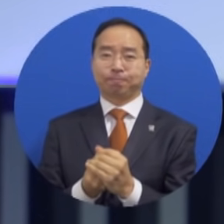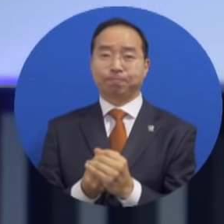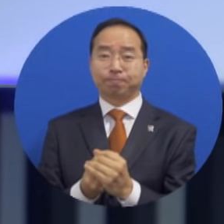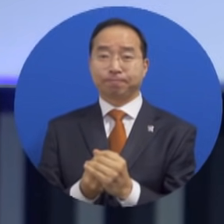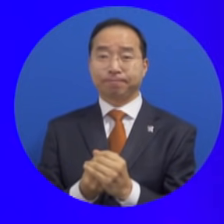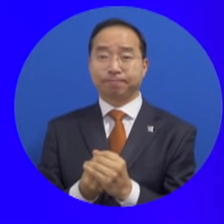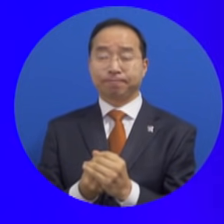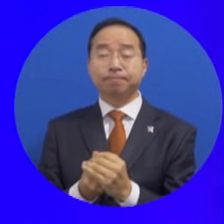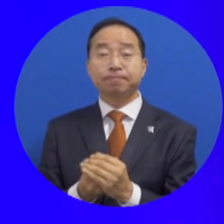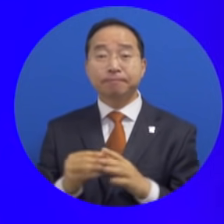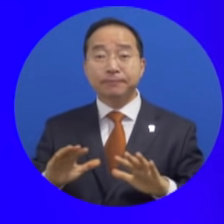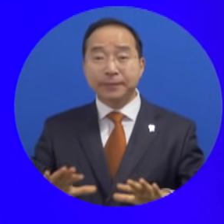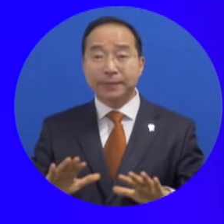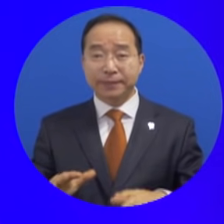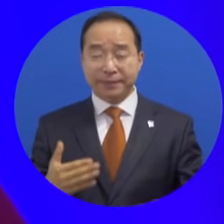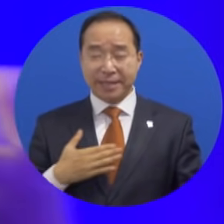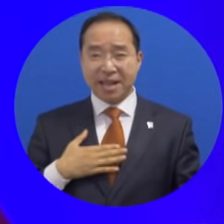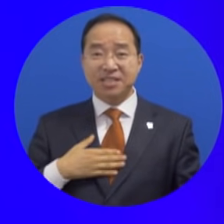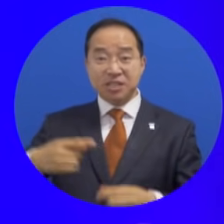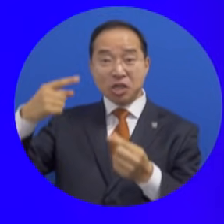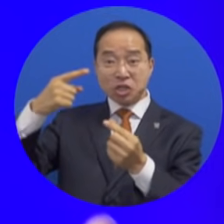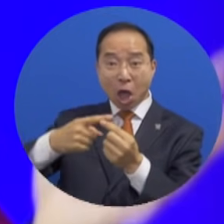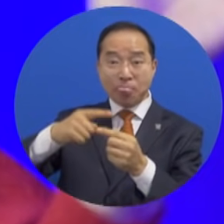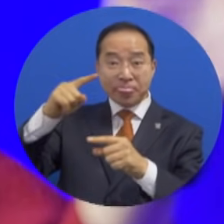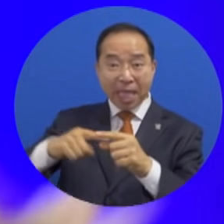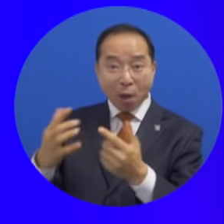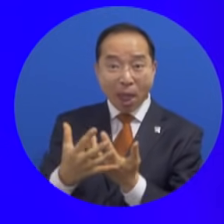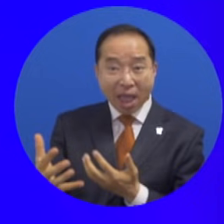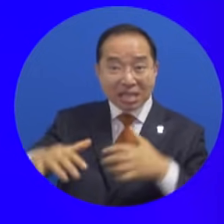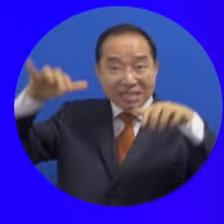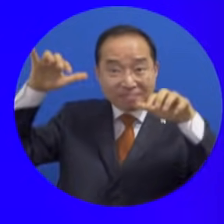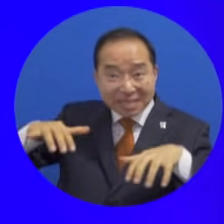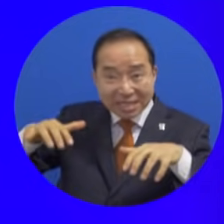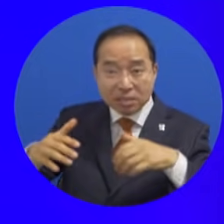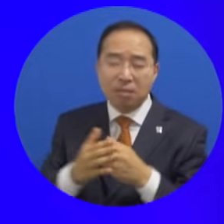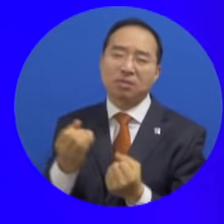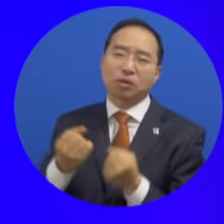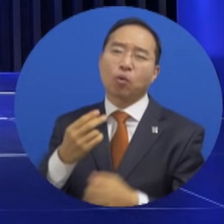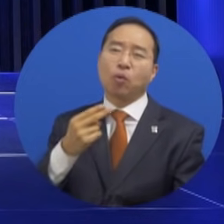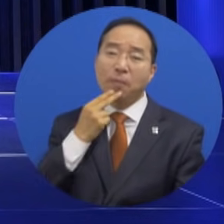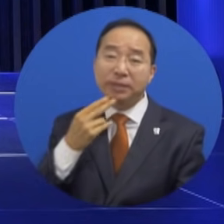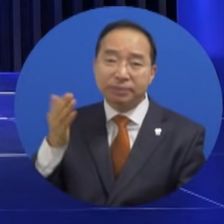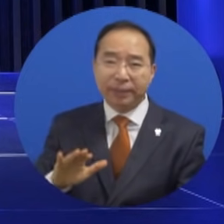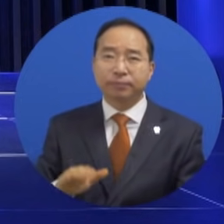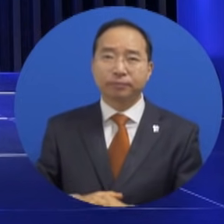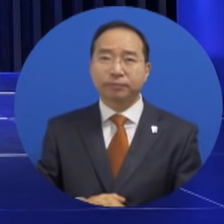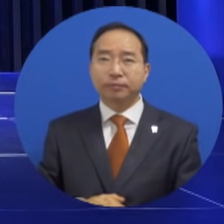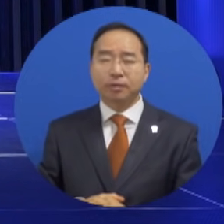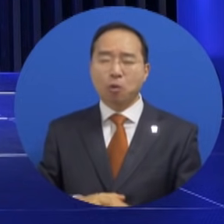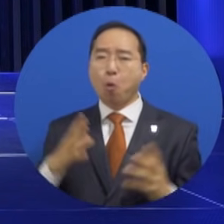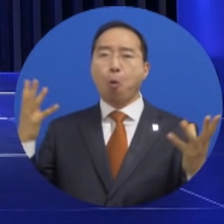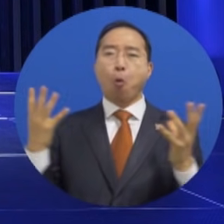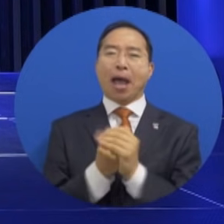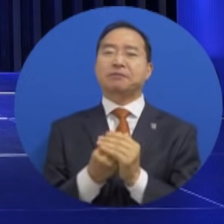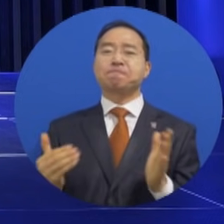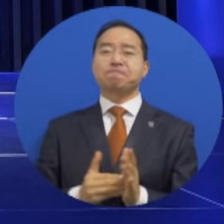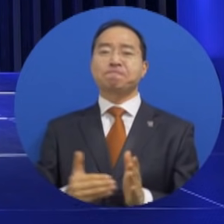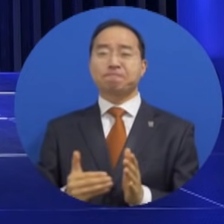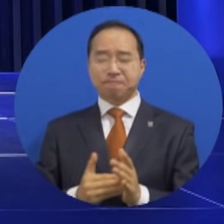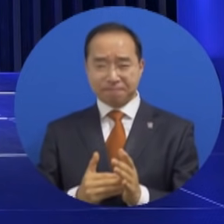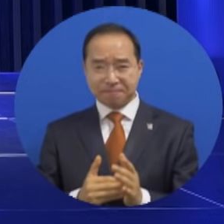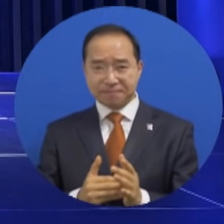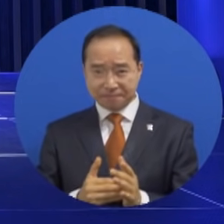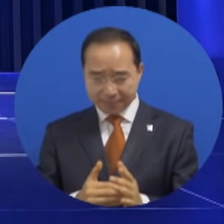했고요. 이제는 어디 가서 나는 첫 대회를, 비록 비가 많이 와서 자전거는 안 탔지만, 결국은 첫 대회를